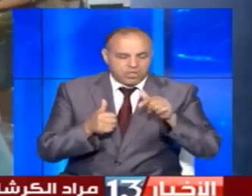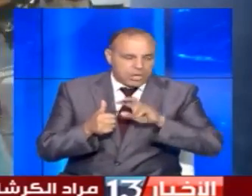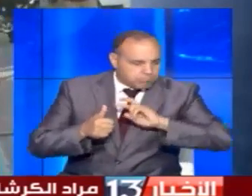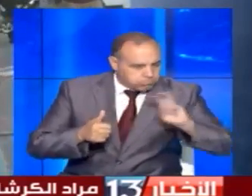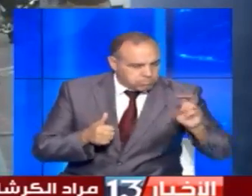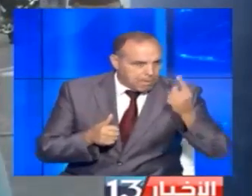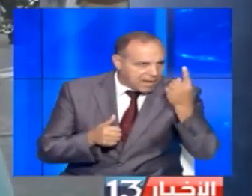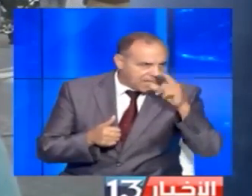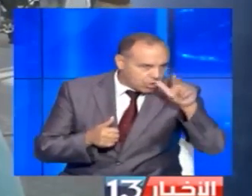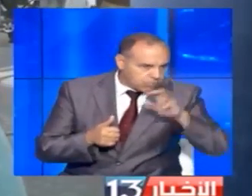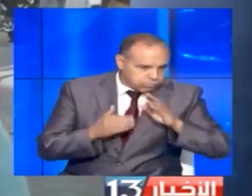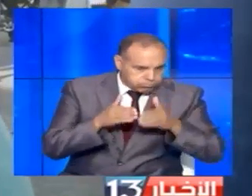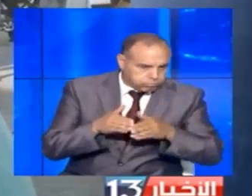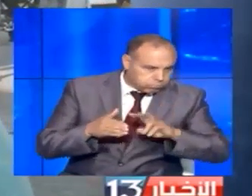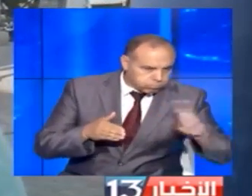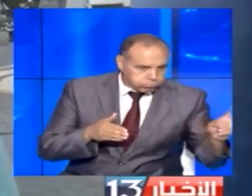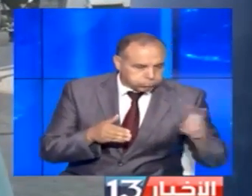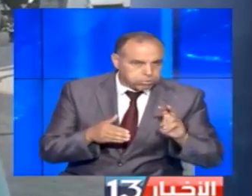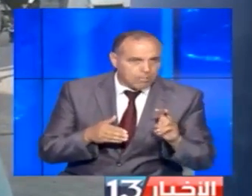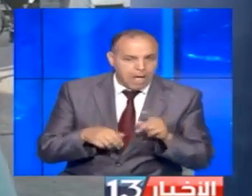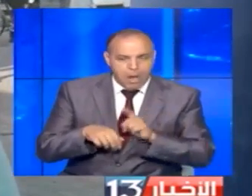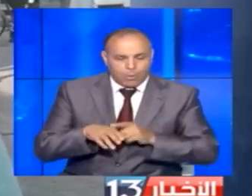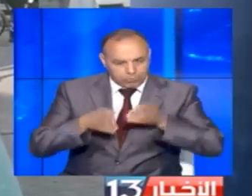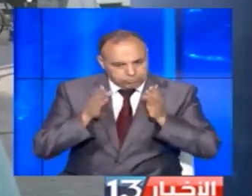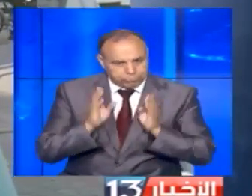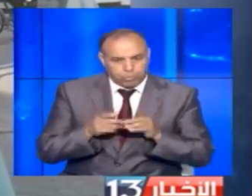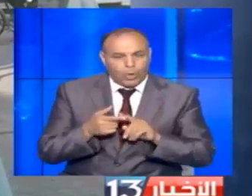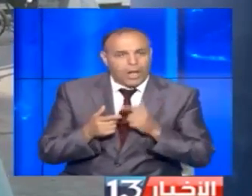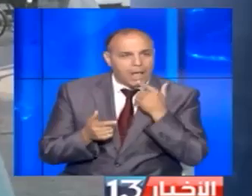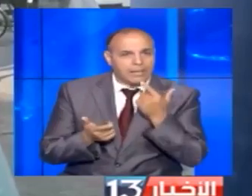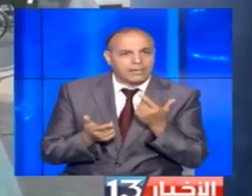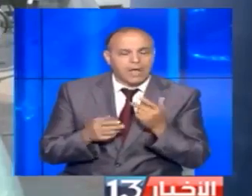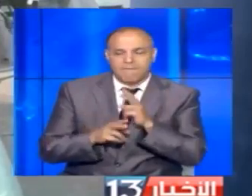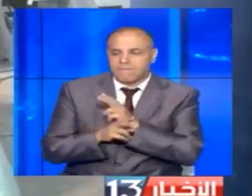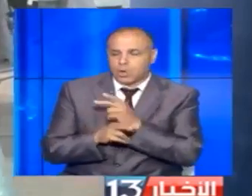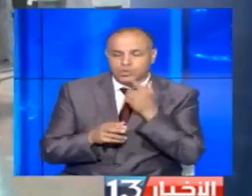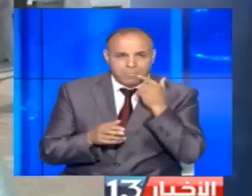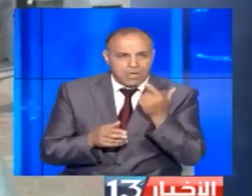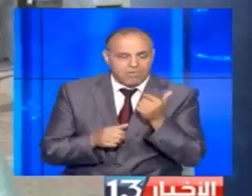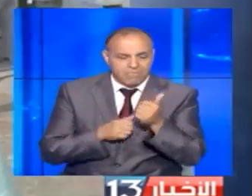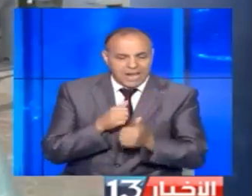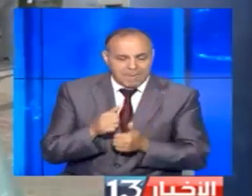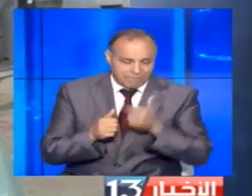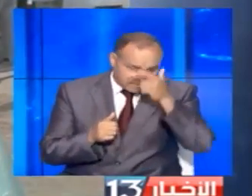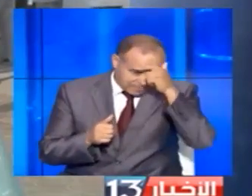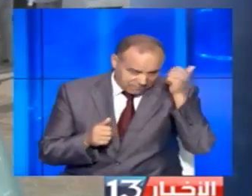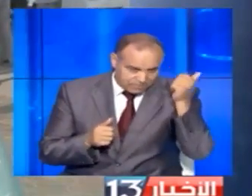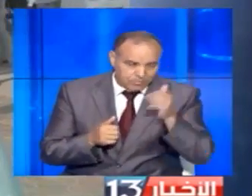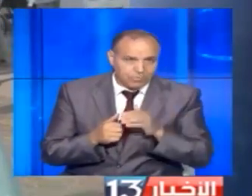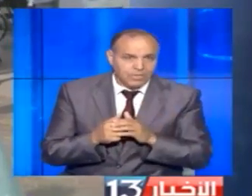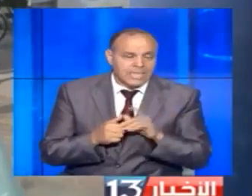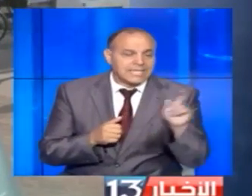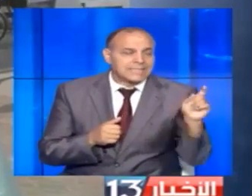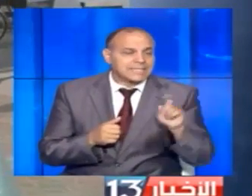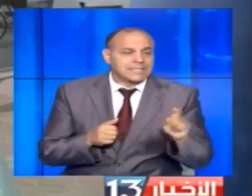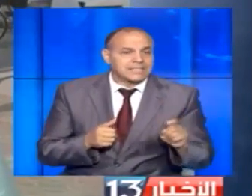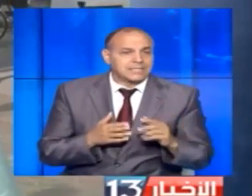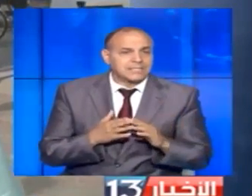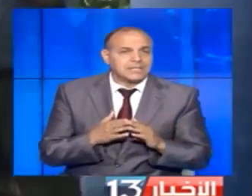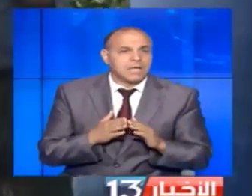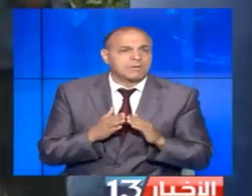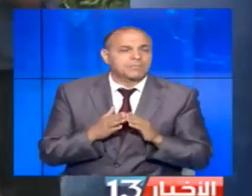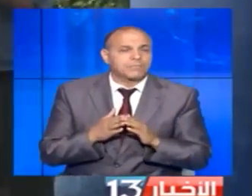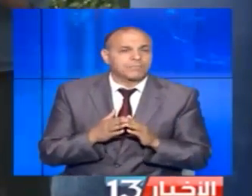مع التوقيت معناتها مع الأوقات الرسمية للعطلة السنوية الصيفية لجرجيس في ميناء